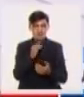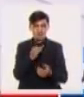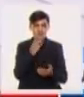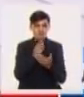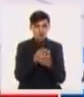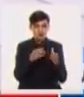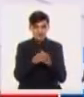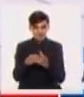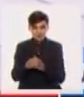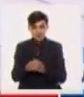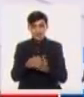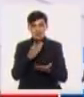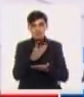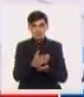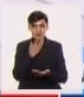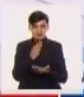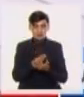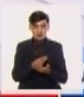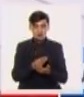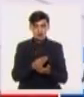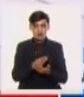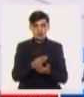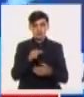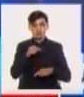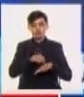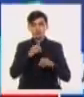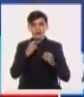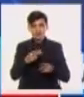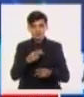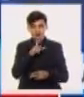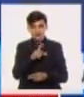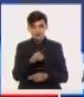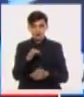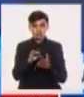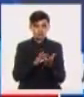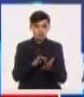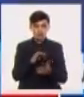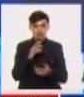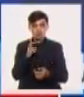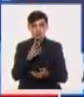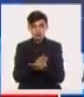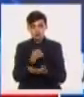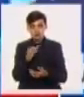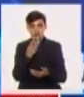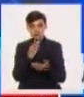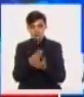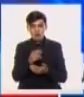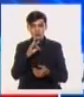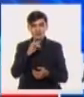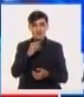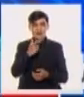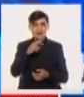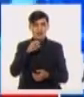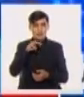категории есть, в зависимости от состояния пациента, они делятся на категории срочности, и в каждой категории есть свой регламент